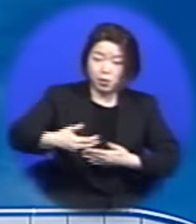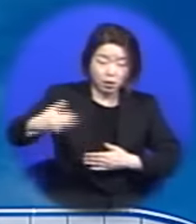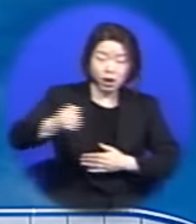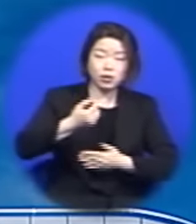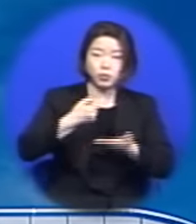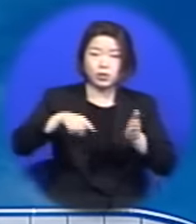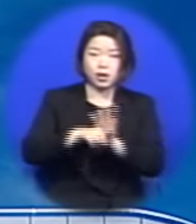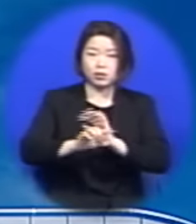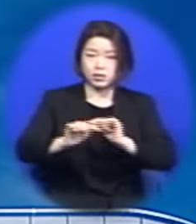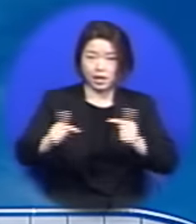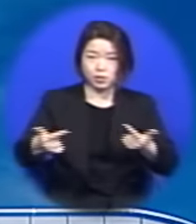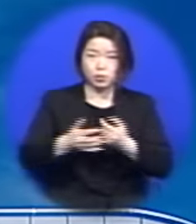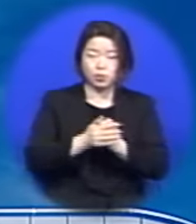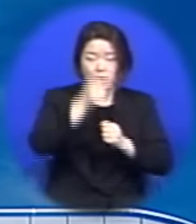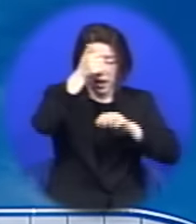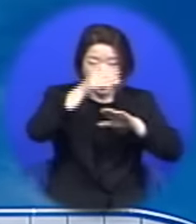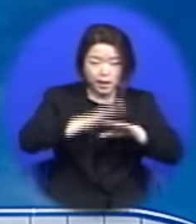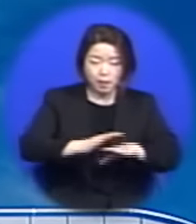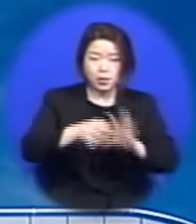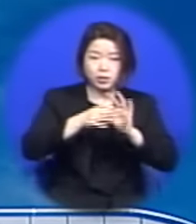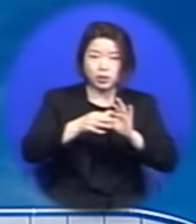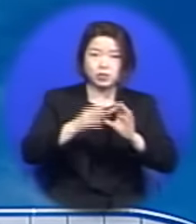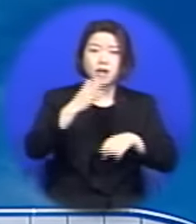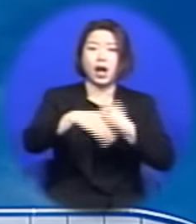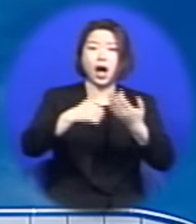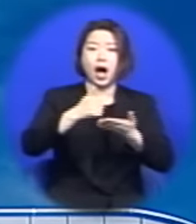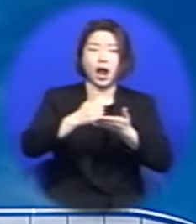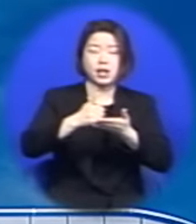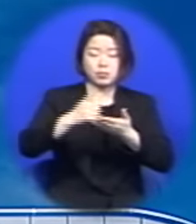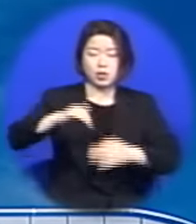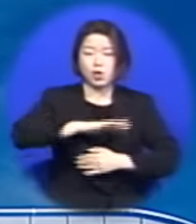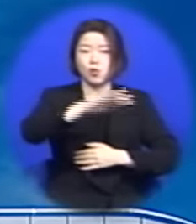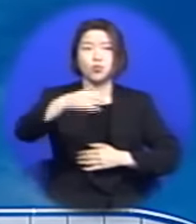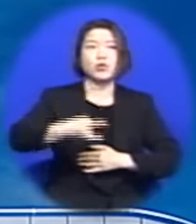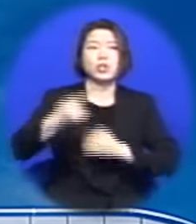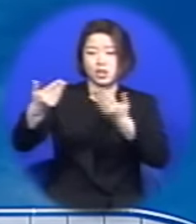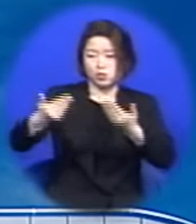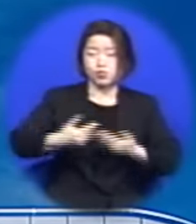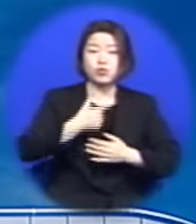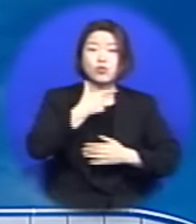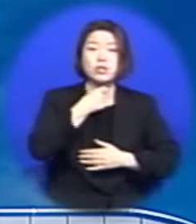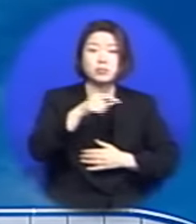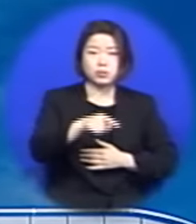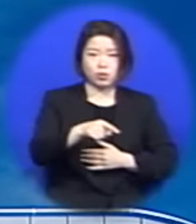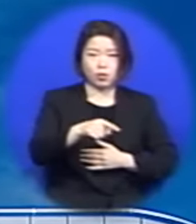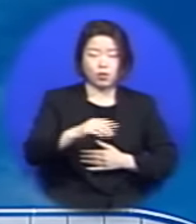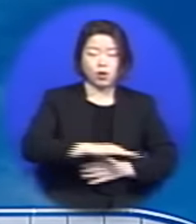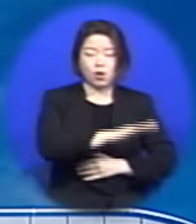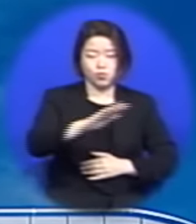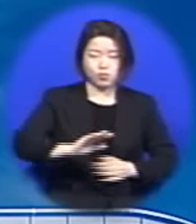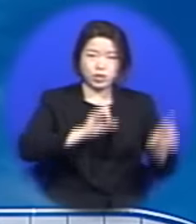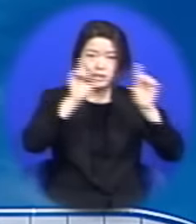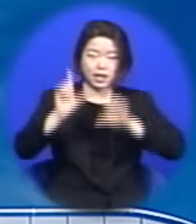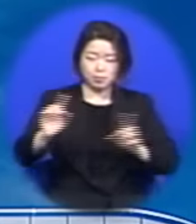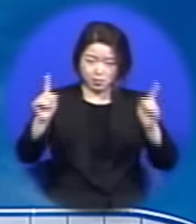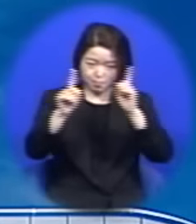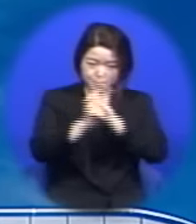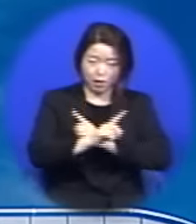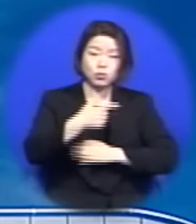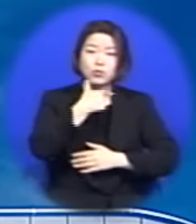얻으시려면 하나님은 우리에게 주시려는 것입니다 우리의 삶을 바꾸시려는 거예요